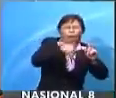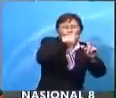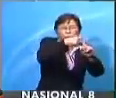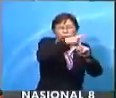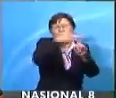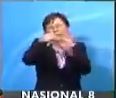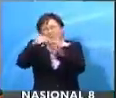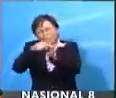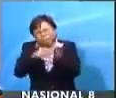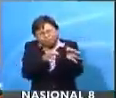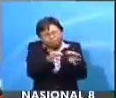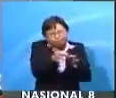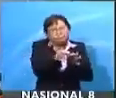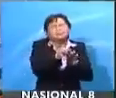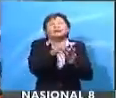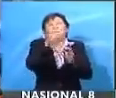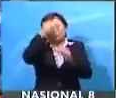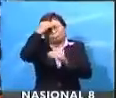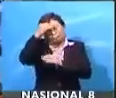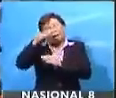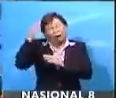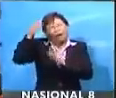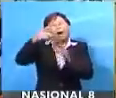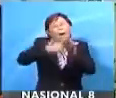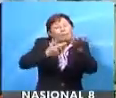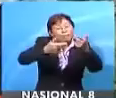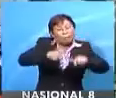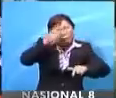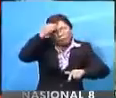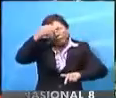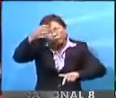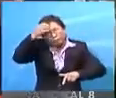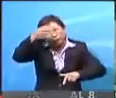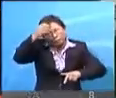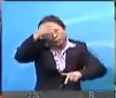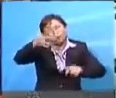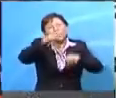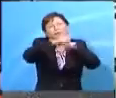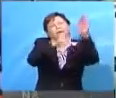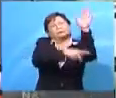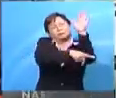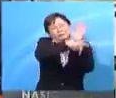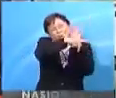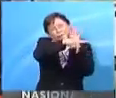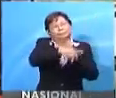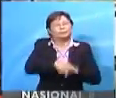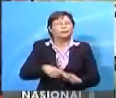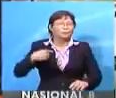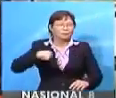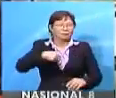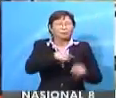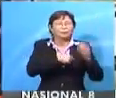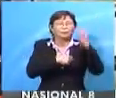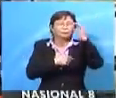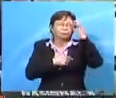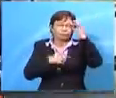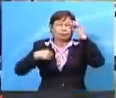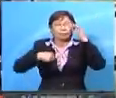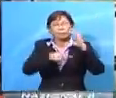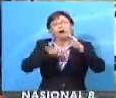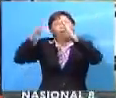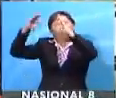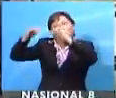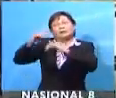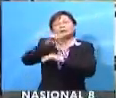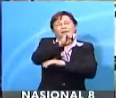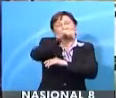kontra, statusnya akan dimaklumkan secara konsisten di Dewan Rakyat. Kita bukan saja berharap TPP